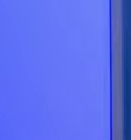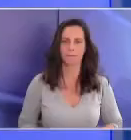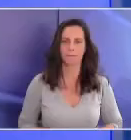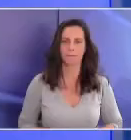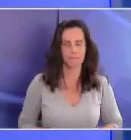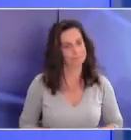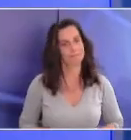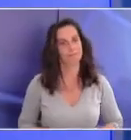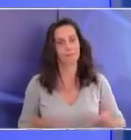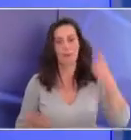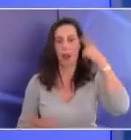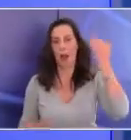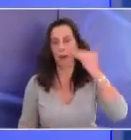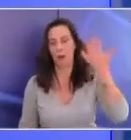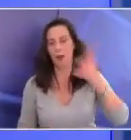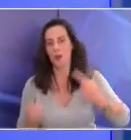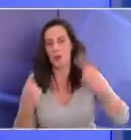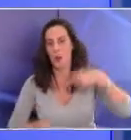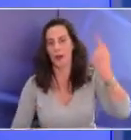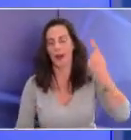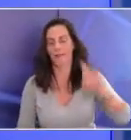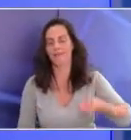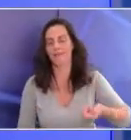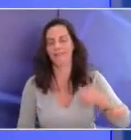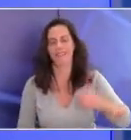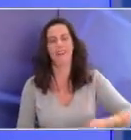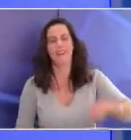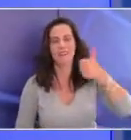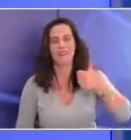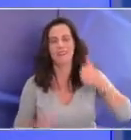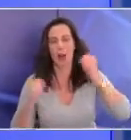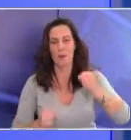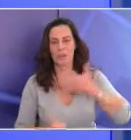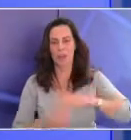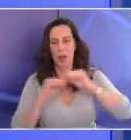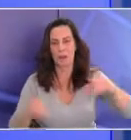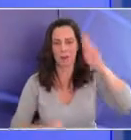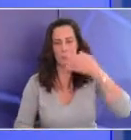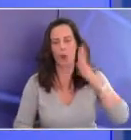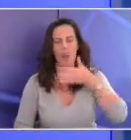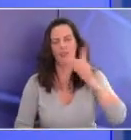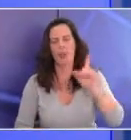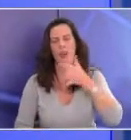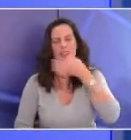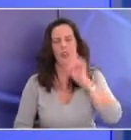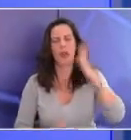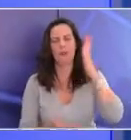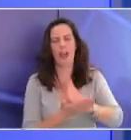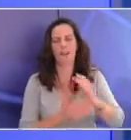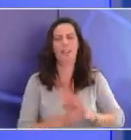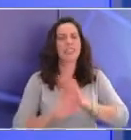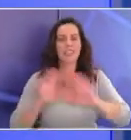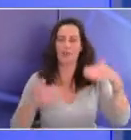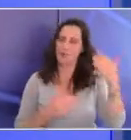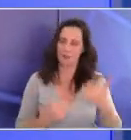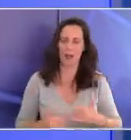כן, קונדוליסה רייס, לכו תדעו, אולי אביגדור ליברמן יוכל לאמן את, ירצה לאמן את ביתר ירושלים? בעצם לא כדאי, הוא יכול לנטוש אותם כשהמצב יהיה קשה. זהו,